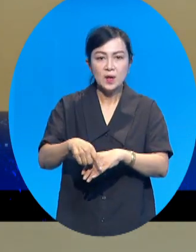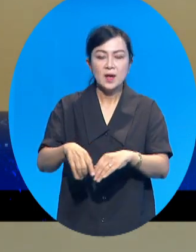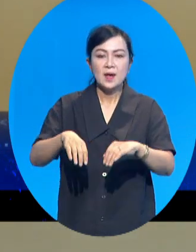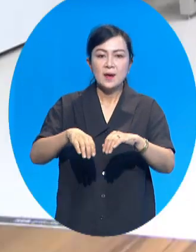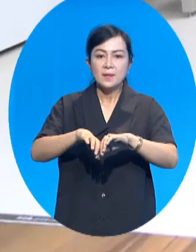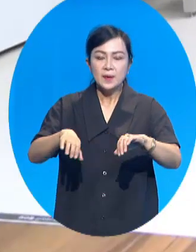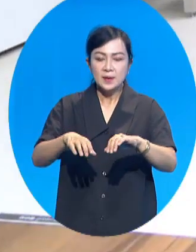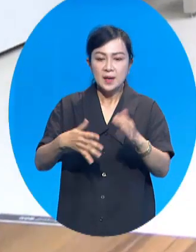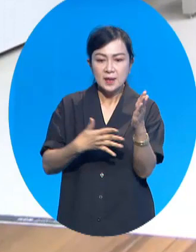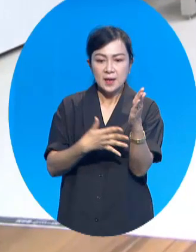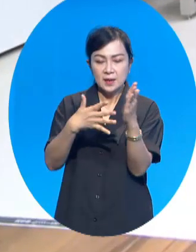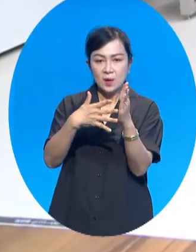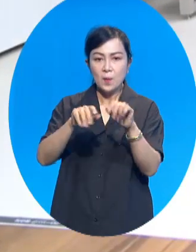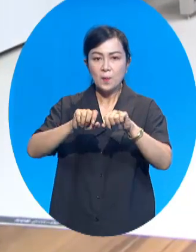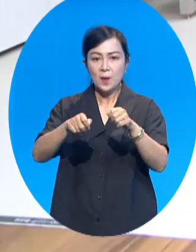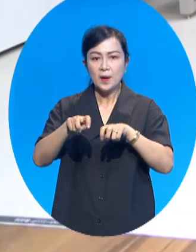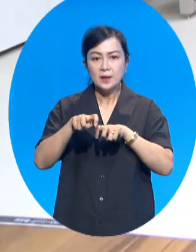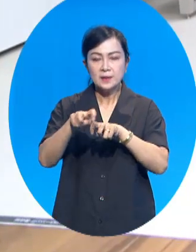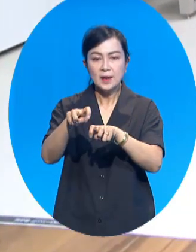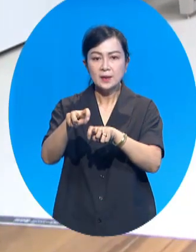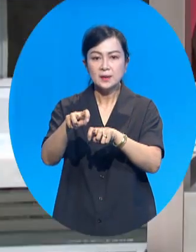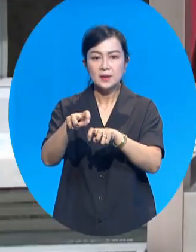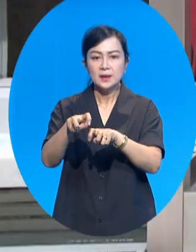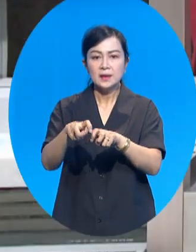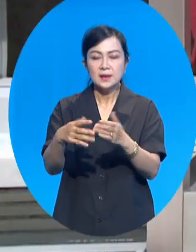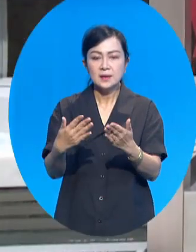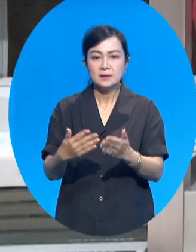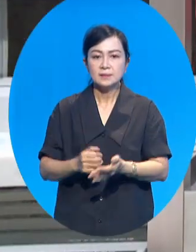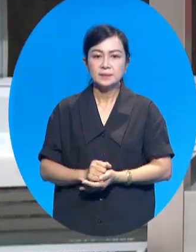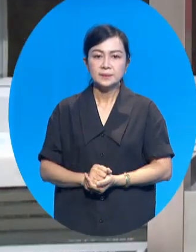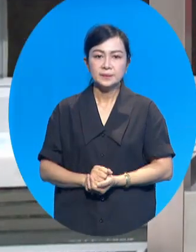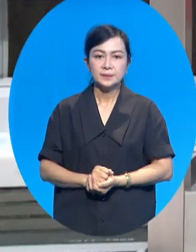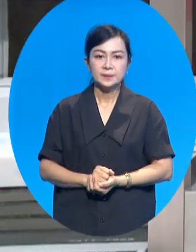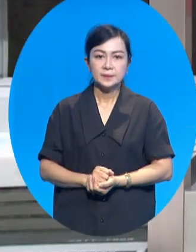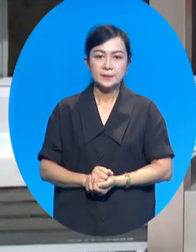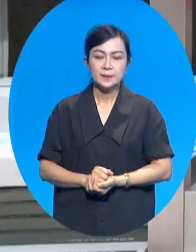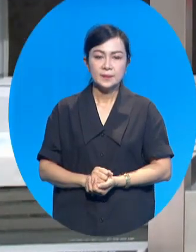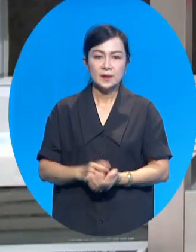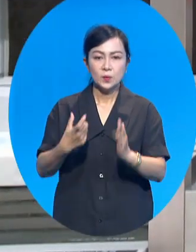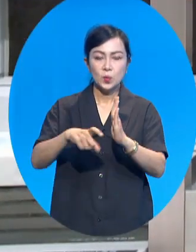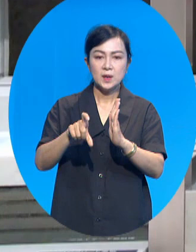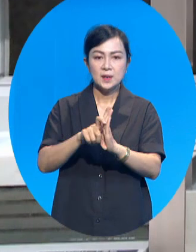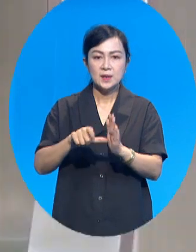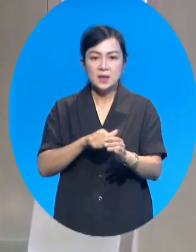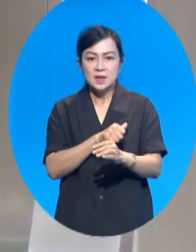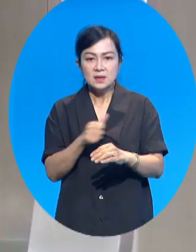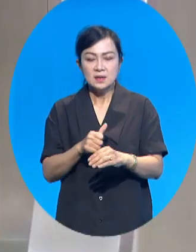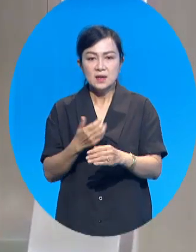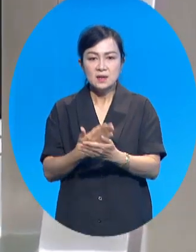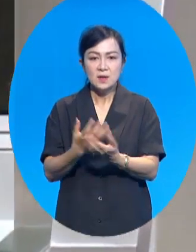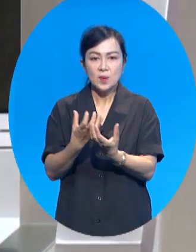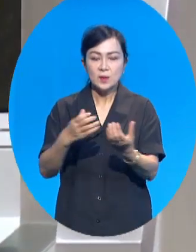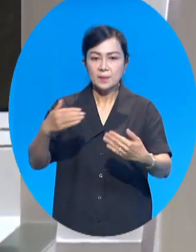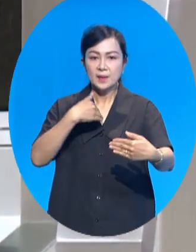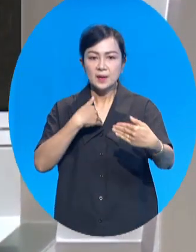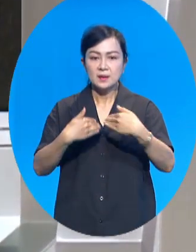ban công giữa các căn hộ có thể được gỡ ra để chạy khỏi căn hộ đang bị hỏa hoạn theo quy định cư dân không được phép để các vật dụng